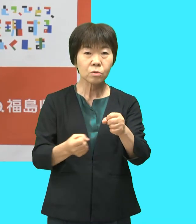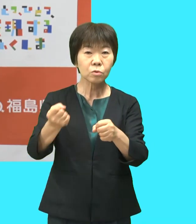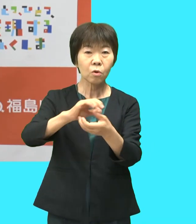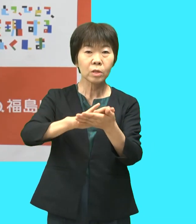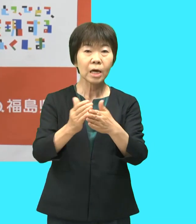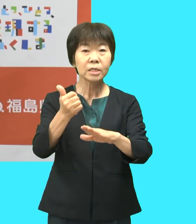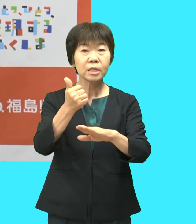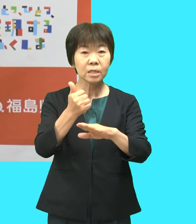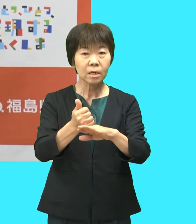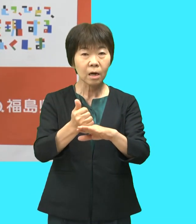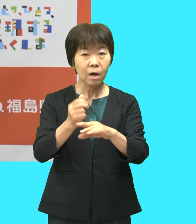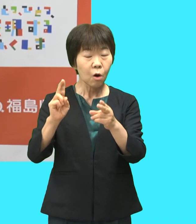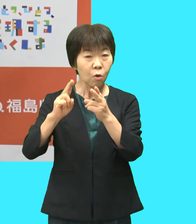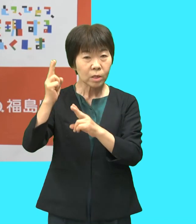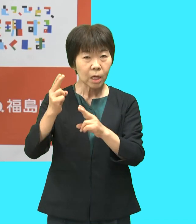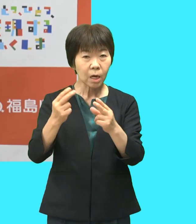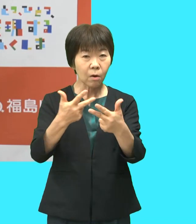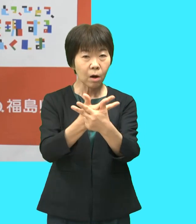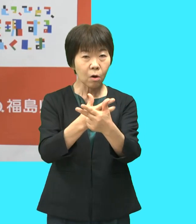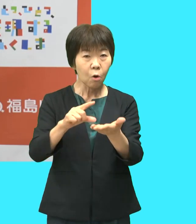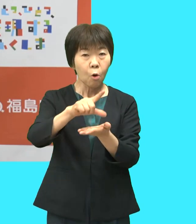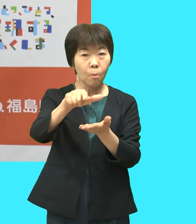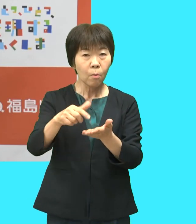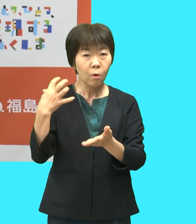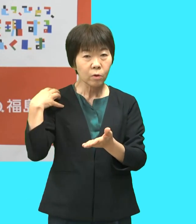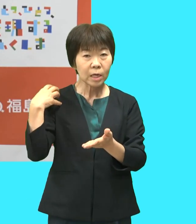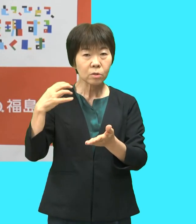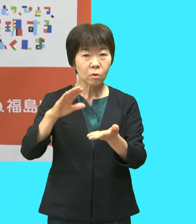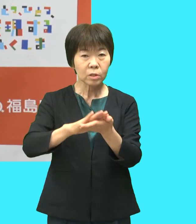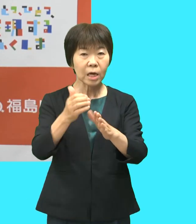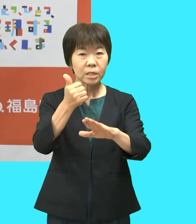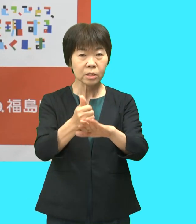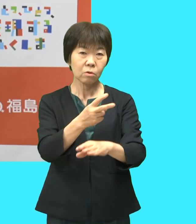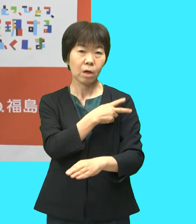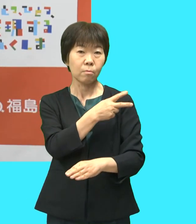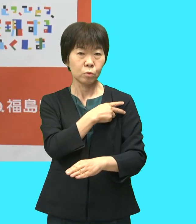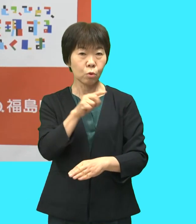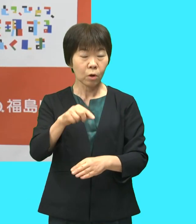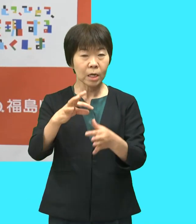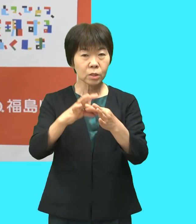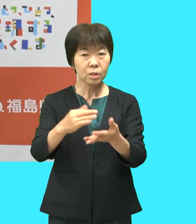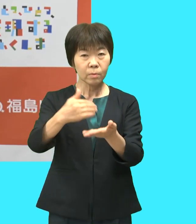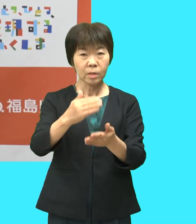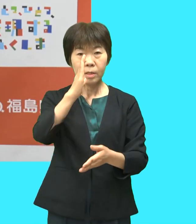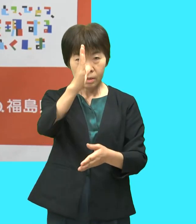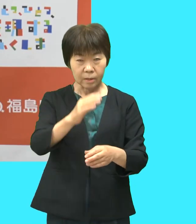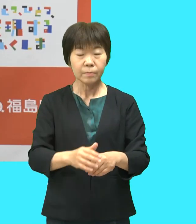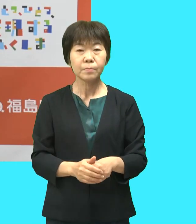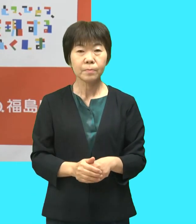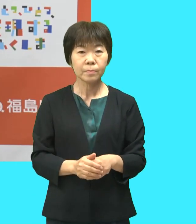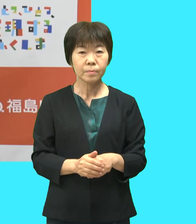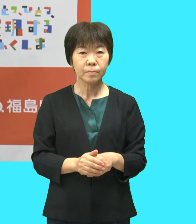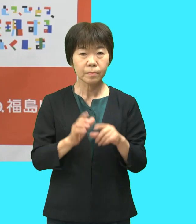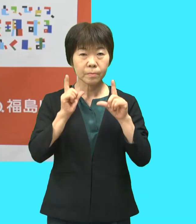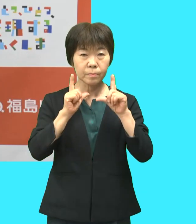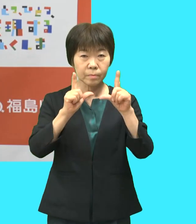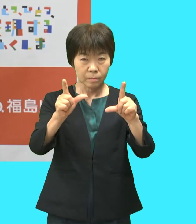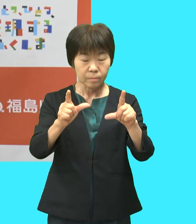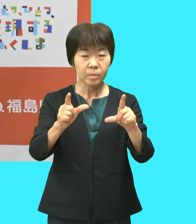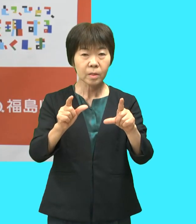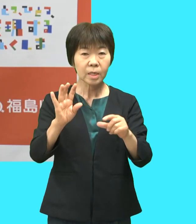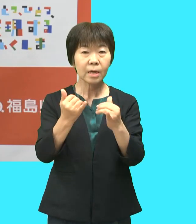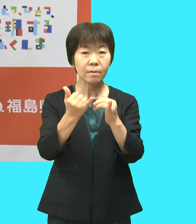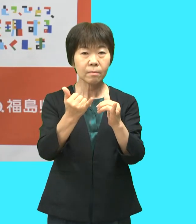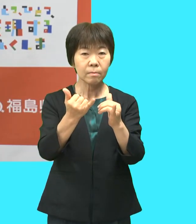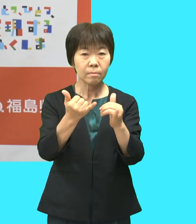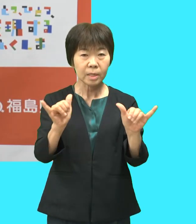臣が沖縄北方担当と兼務となっていますが、その件についても知事の受け止めをお願いします。 はい、まず県民